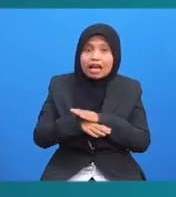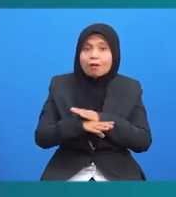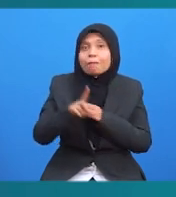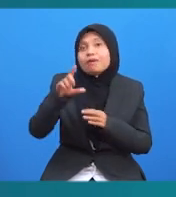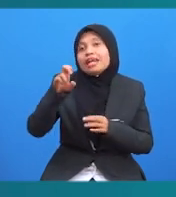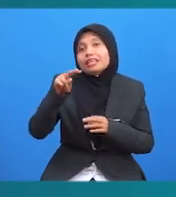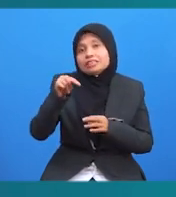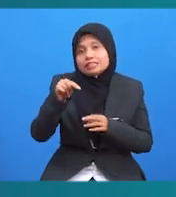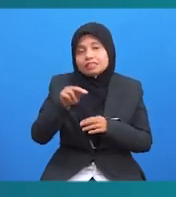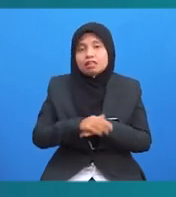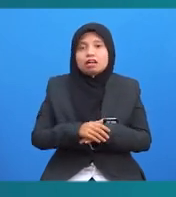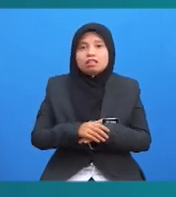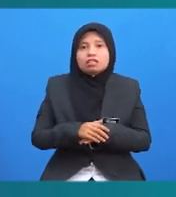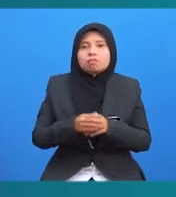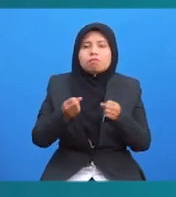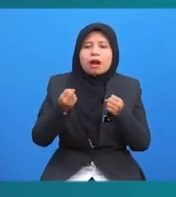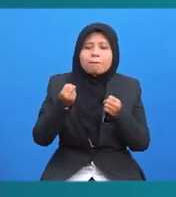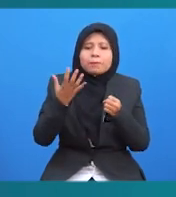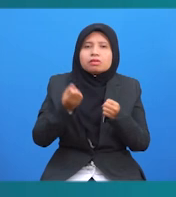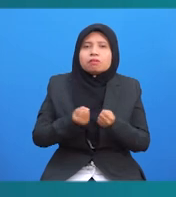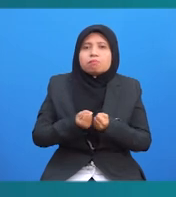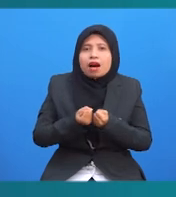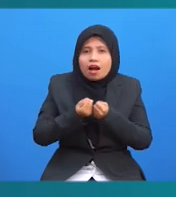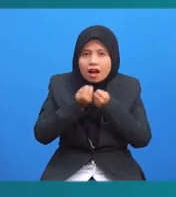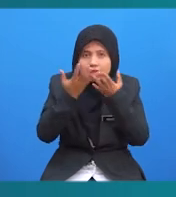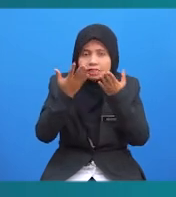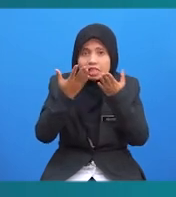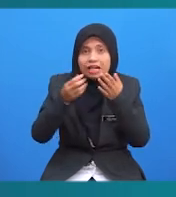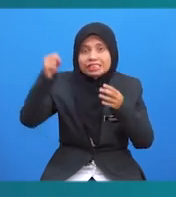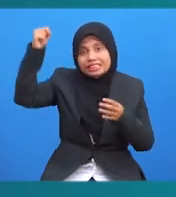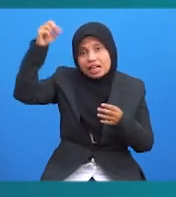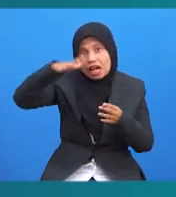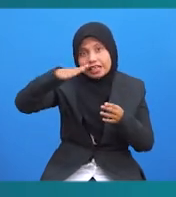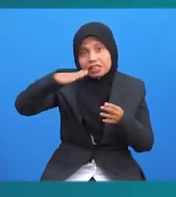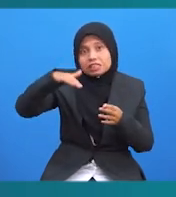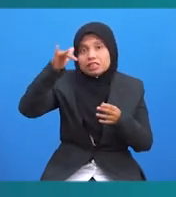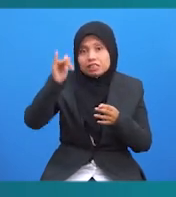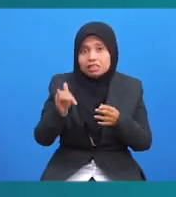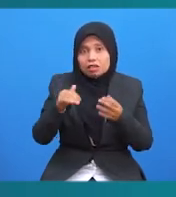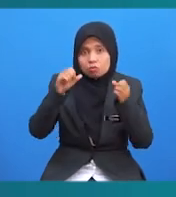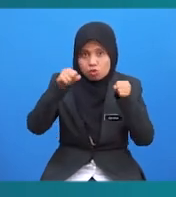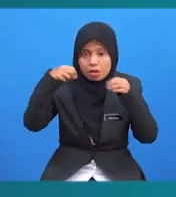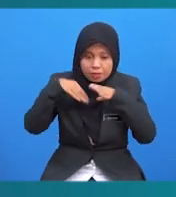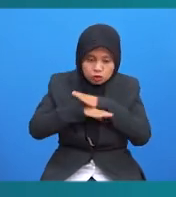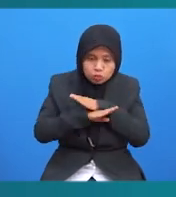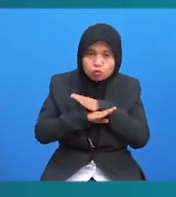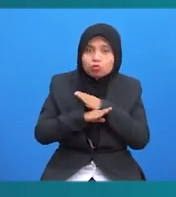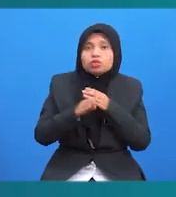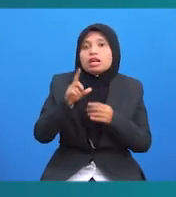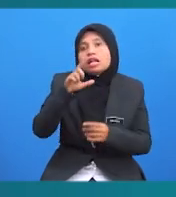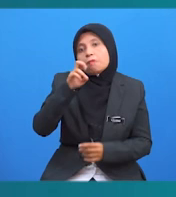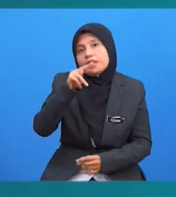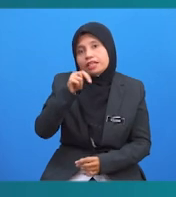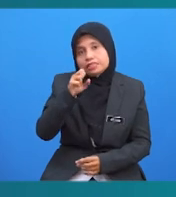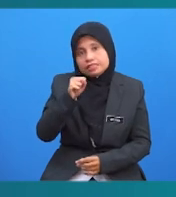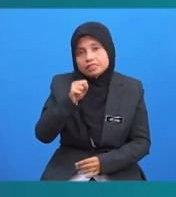yang menentukan kuantiti cahaya yang dibenarkan masuk melalui sesebuah lensa. Saya akan jelaskan